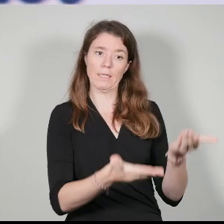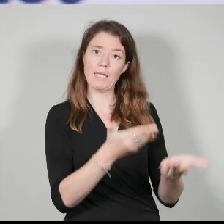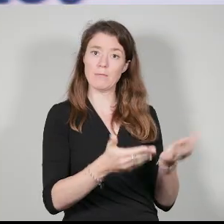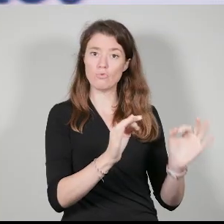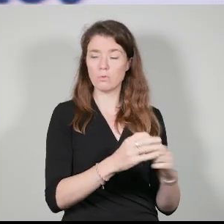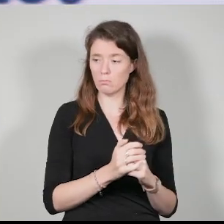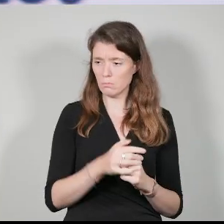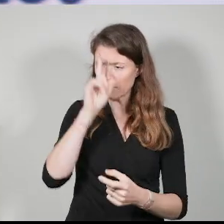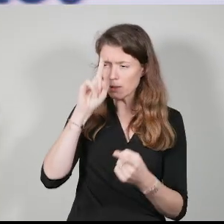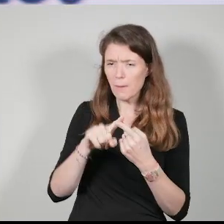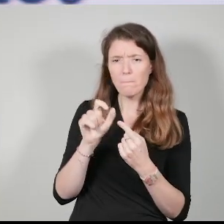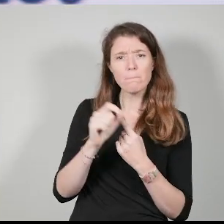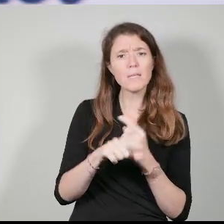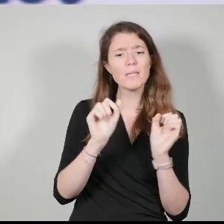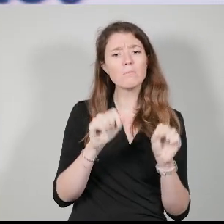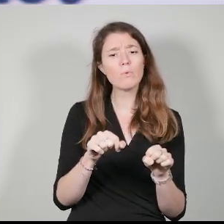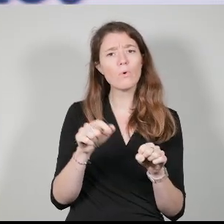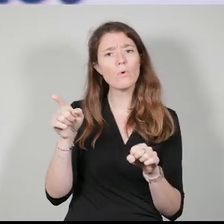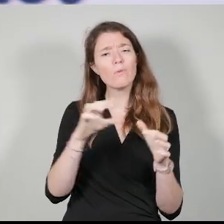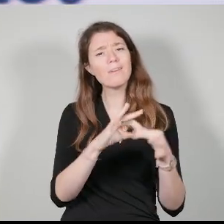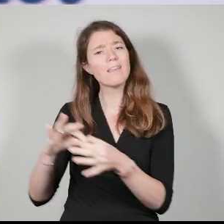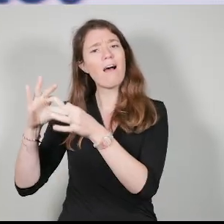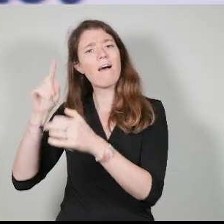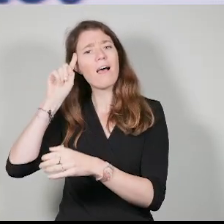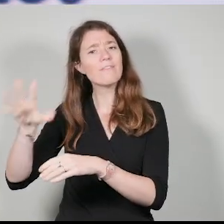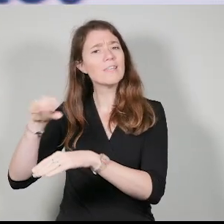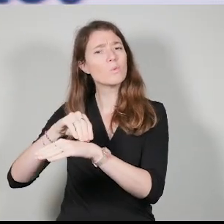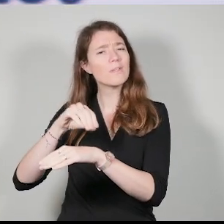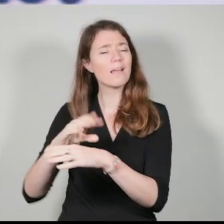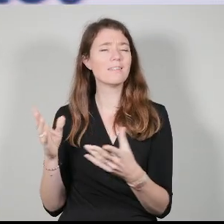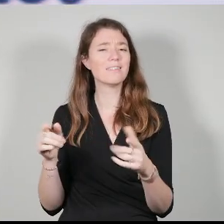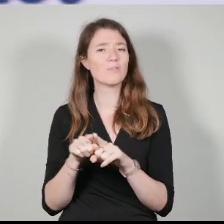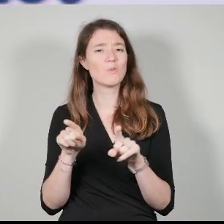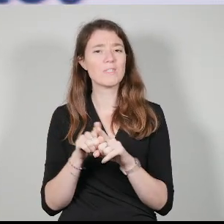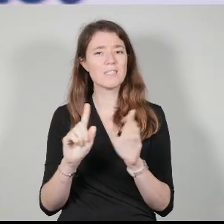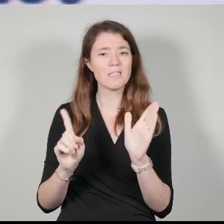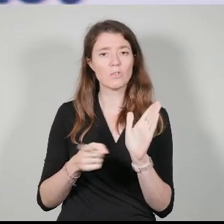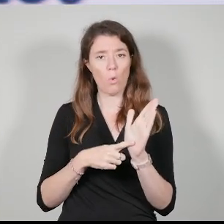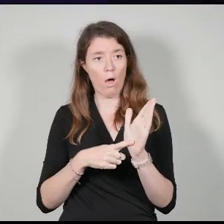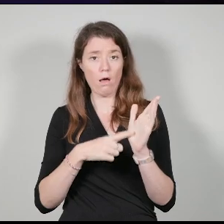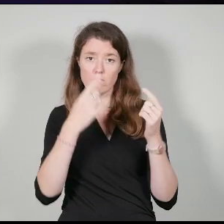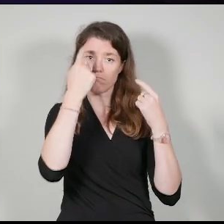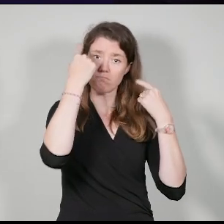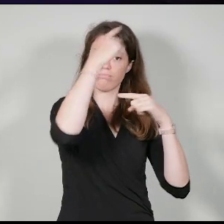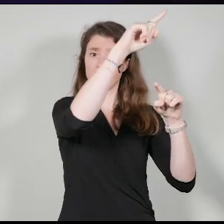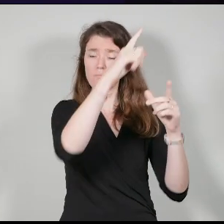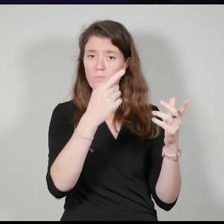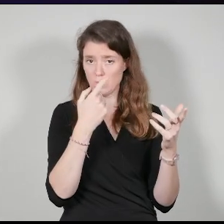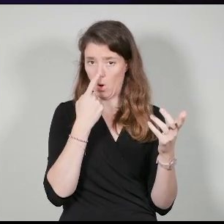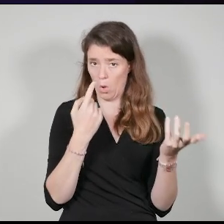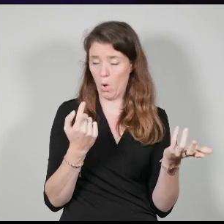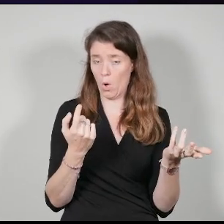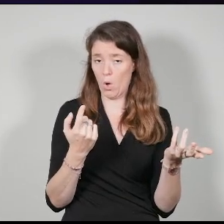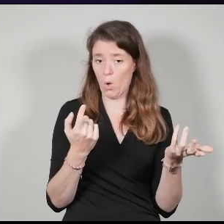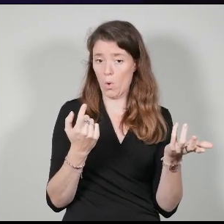sujet qui a pu résonner avec l'avis du Conseil, et est-ce que le fait de mettre en place de tels droits opposables vous paraît finalement être une manière